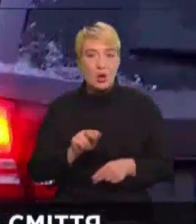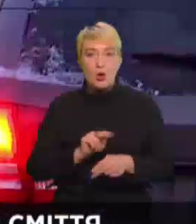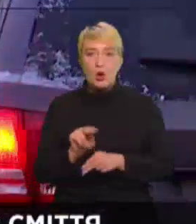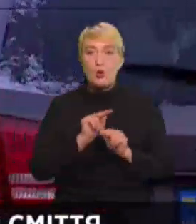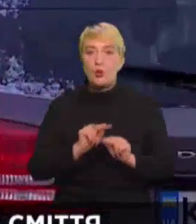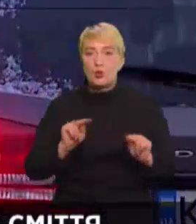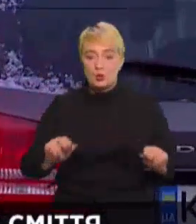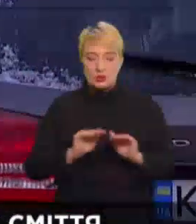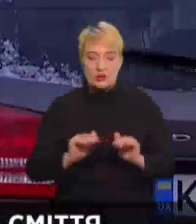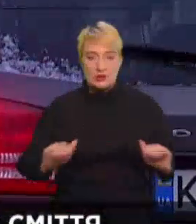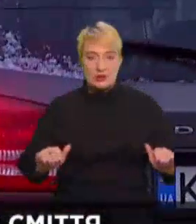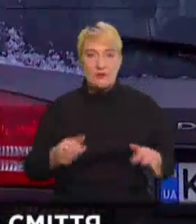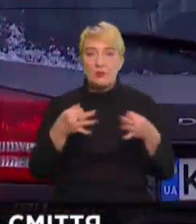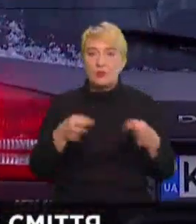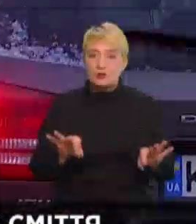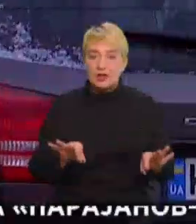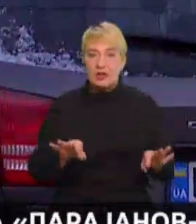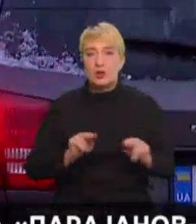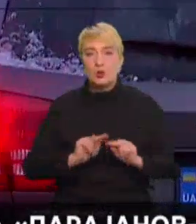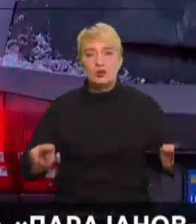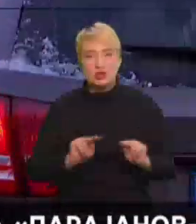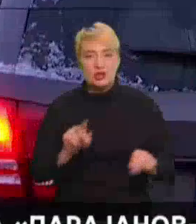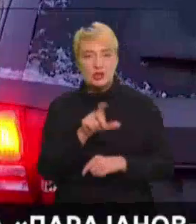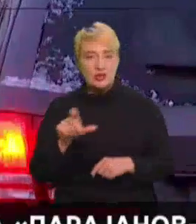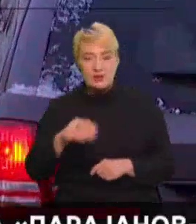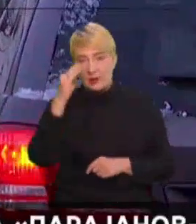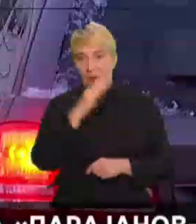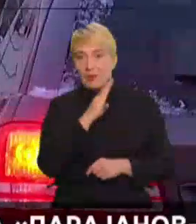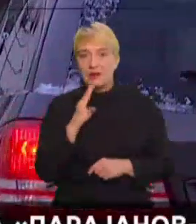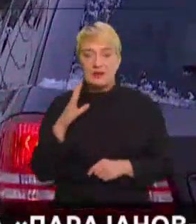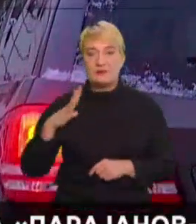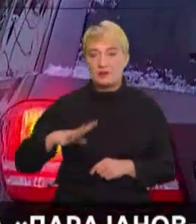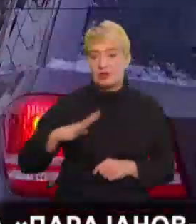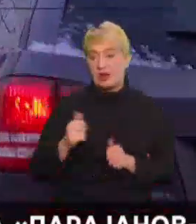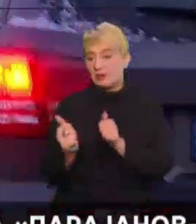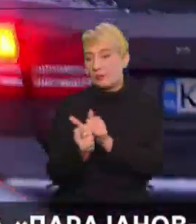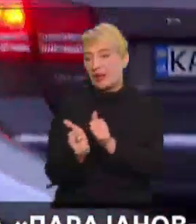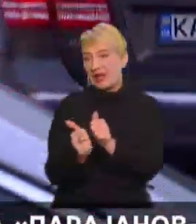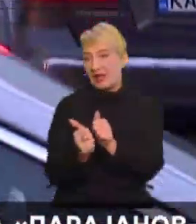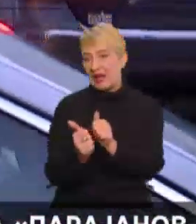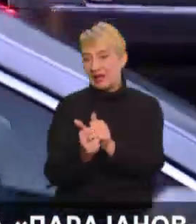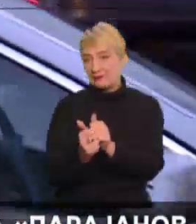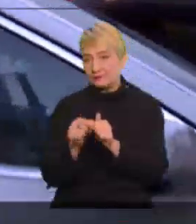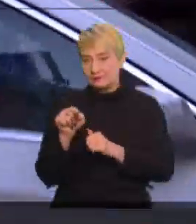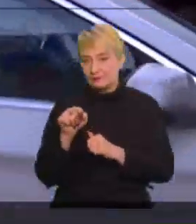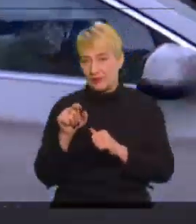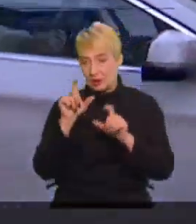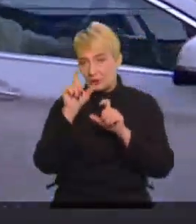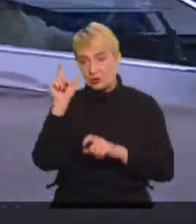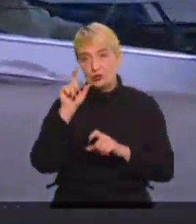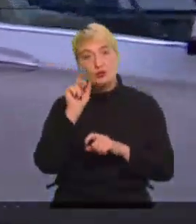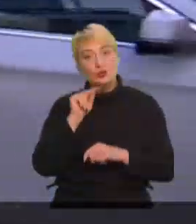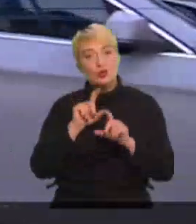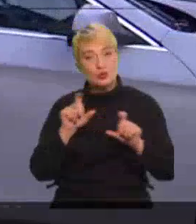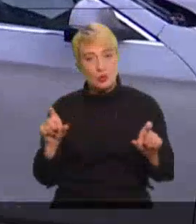лише вчителів разом з учнями. Батьки чекають біля входу, їх всередину просто не запускають за новими правилами. Крім